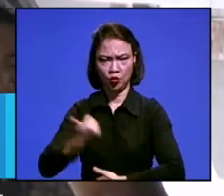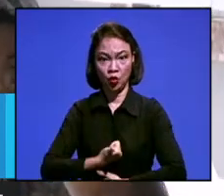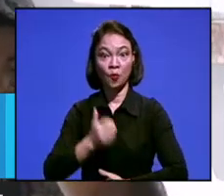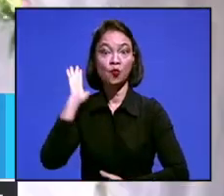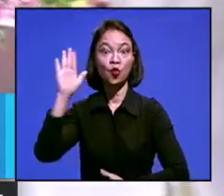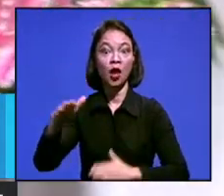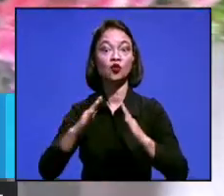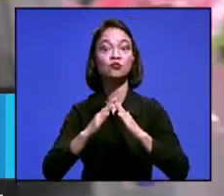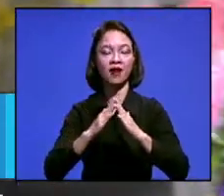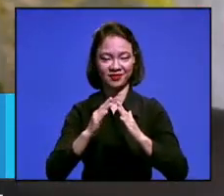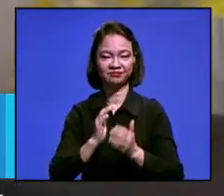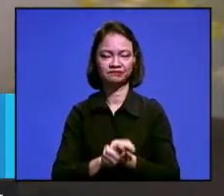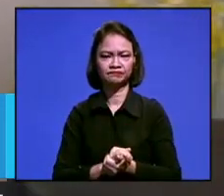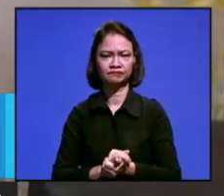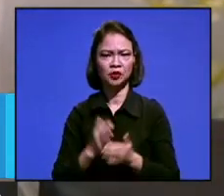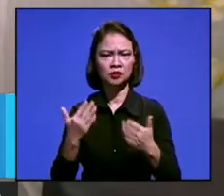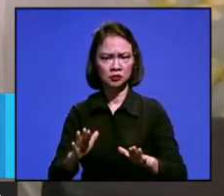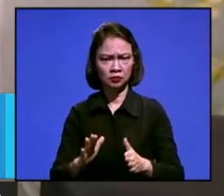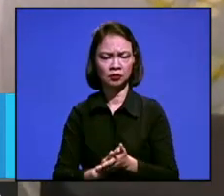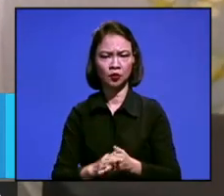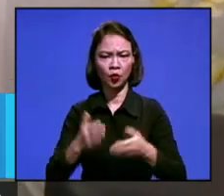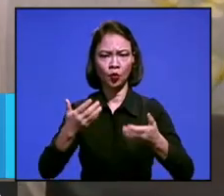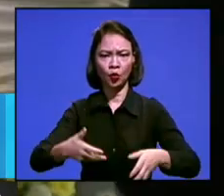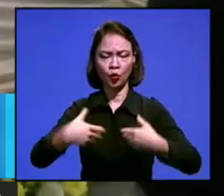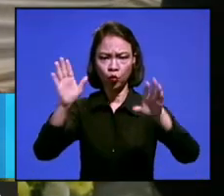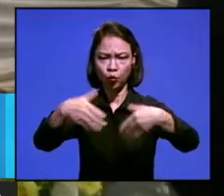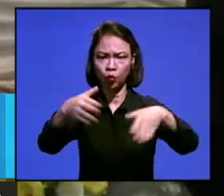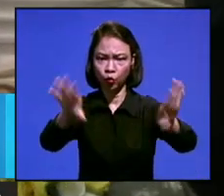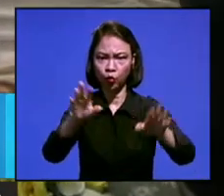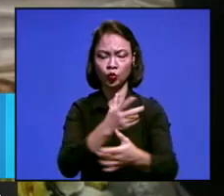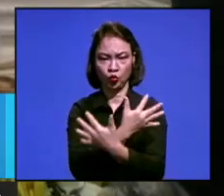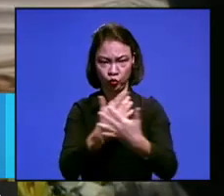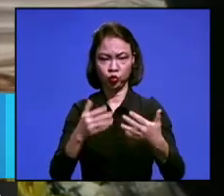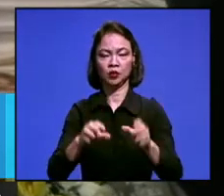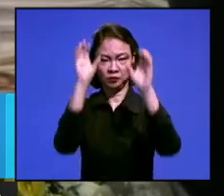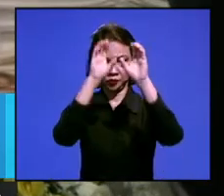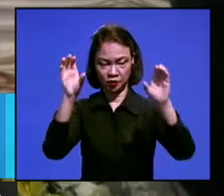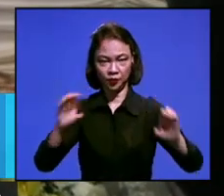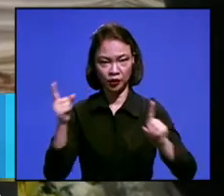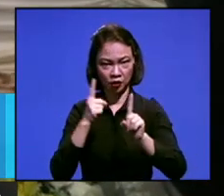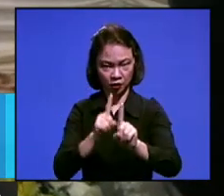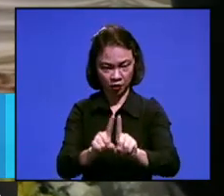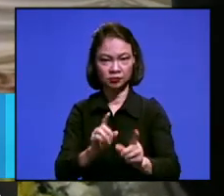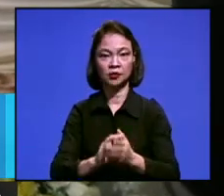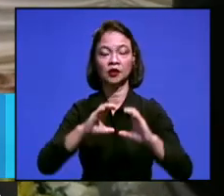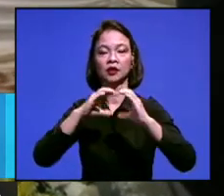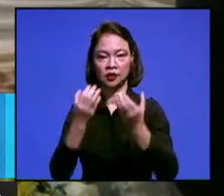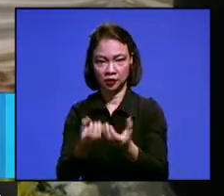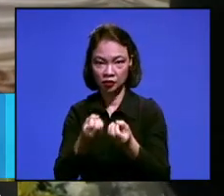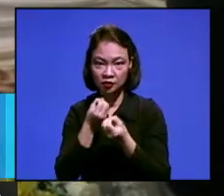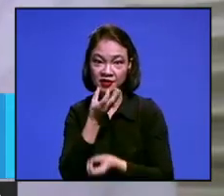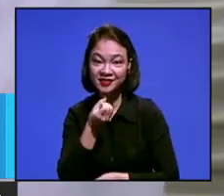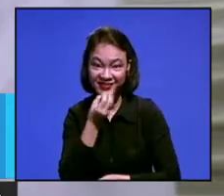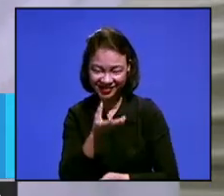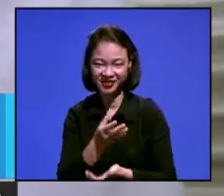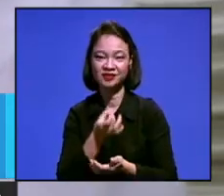pulang. Setelah berhasil membubarkan kerumunan warga pada acara pernikahan, tim Satgas lalu memberi izin kedua